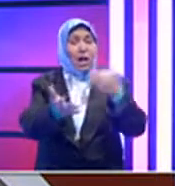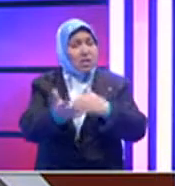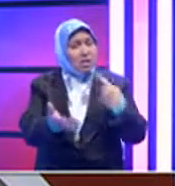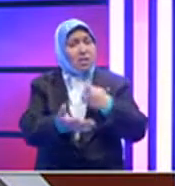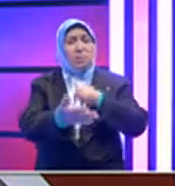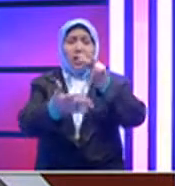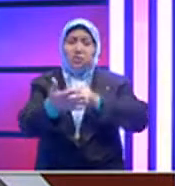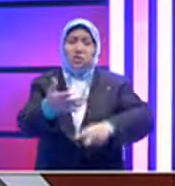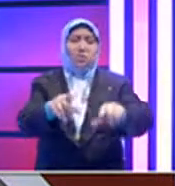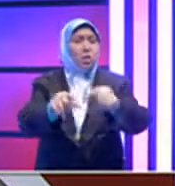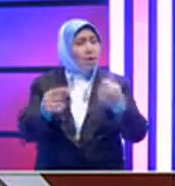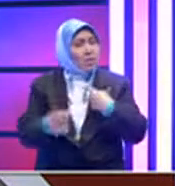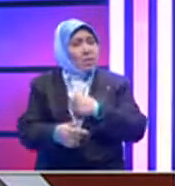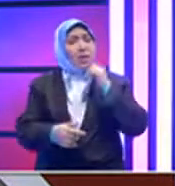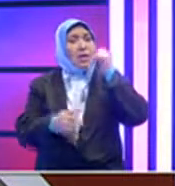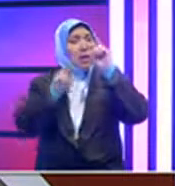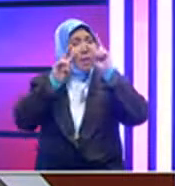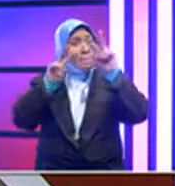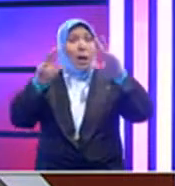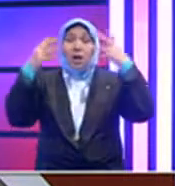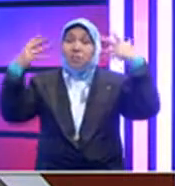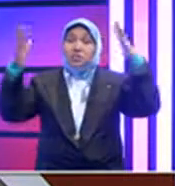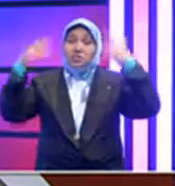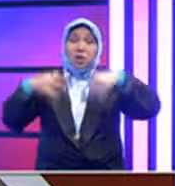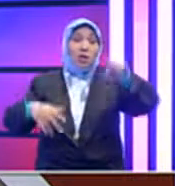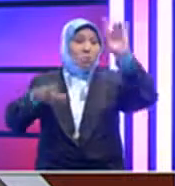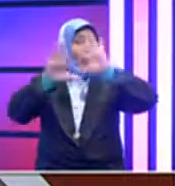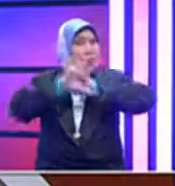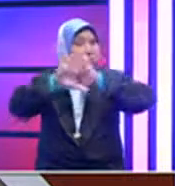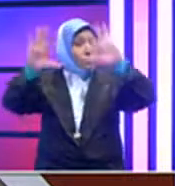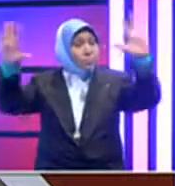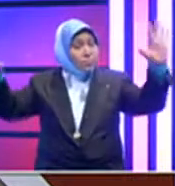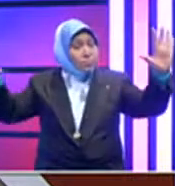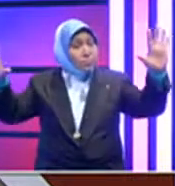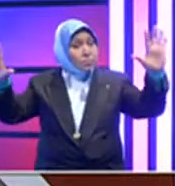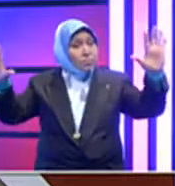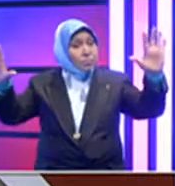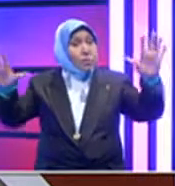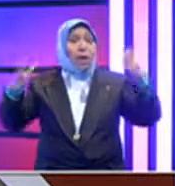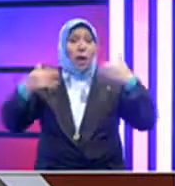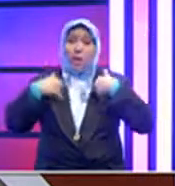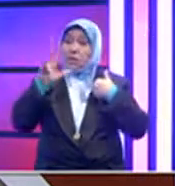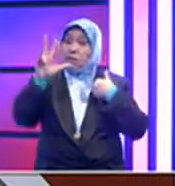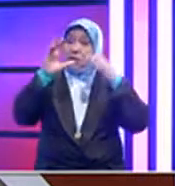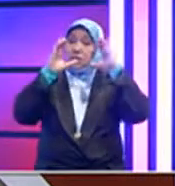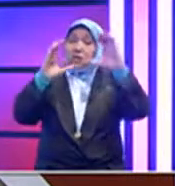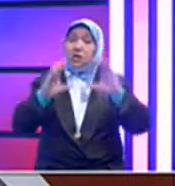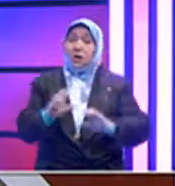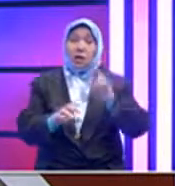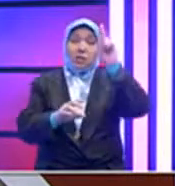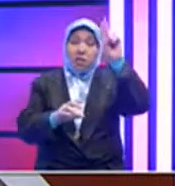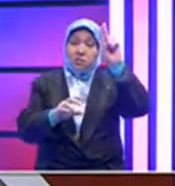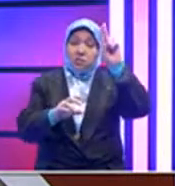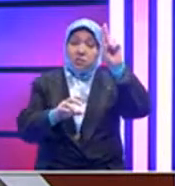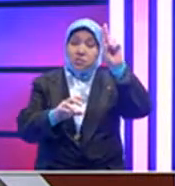al-qur'an ini kita akan dapat kebesaran Allah yang jelas yang jelas ada ada tiga kaidah daripada atas daripada